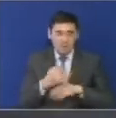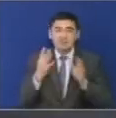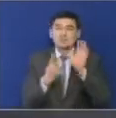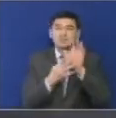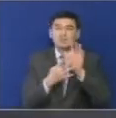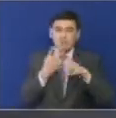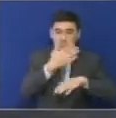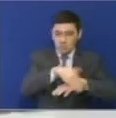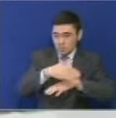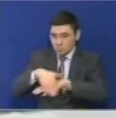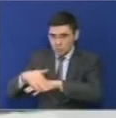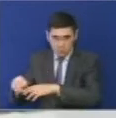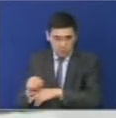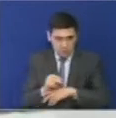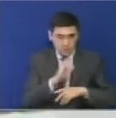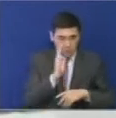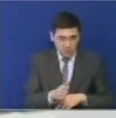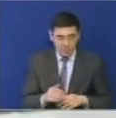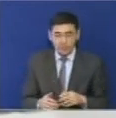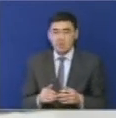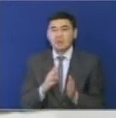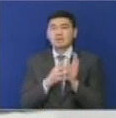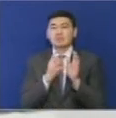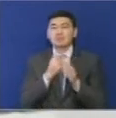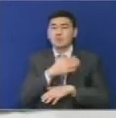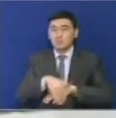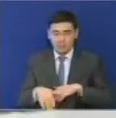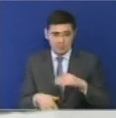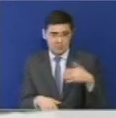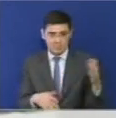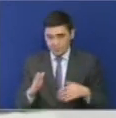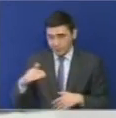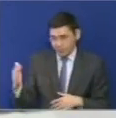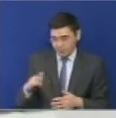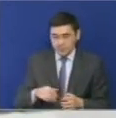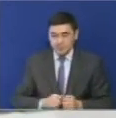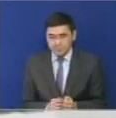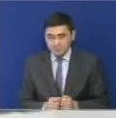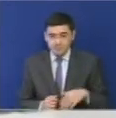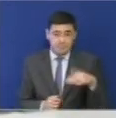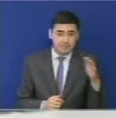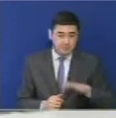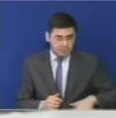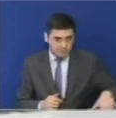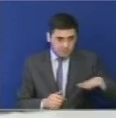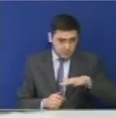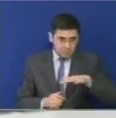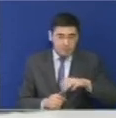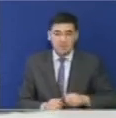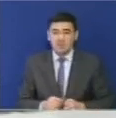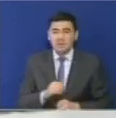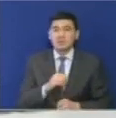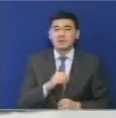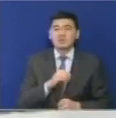көшесінде жүргізіледі. Ремонт будет выполняться на 9 улицах. Жөндеу жұмыстарымен қаланың 9 көшесі қамтылады. Бұл сол жағалаудағы